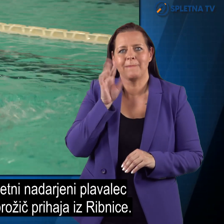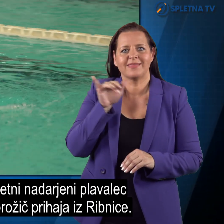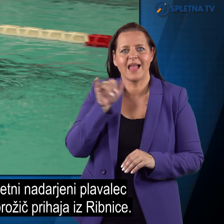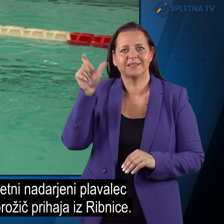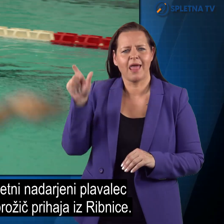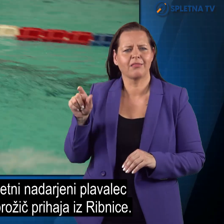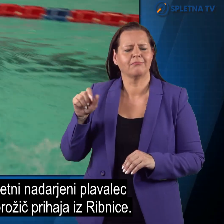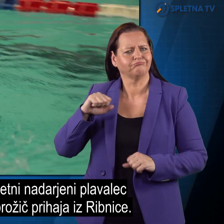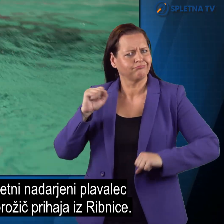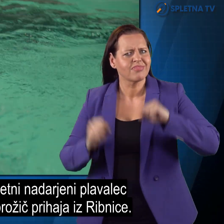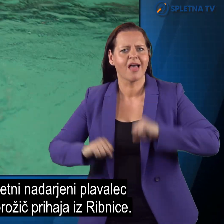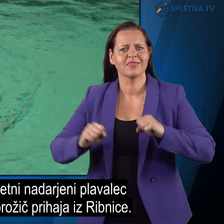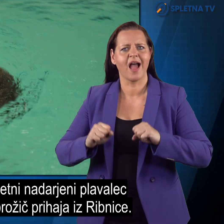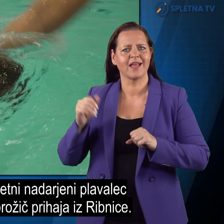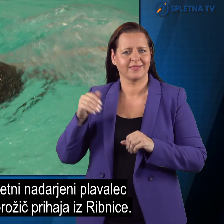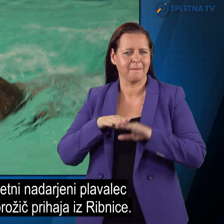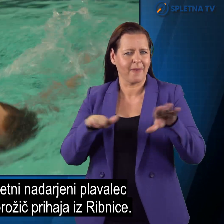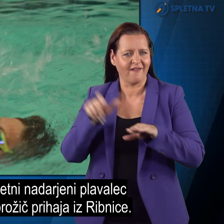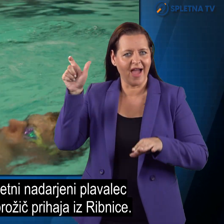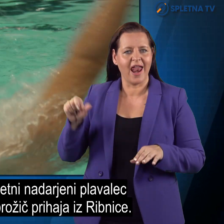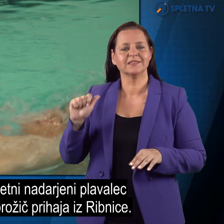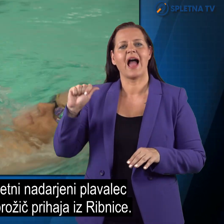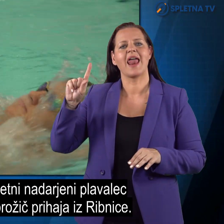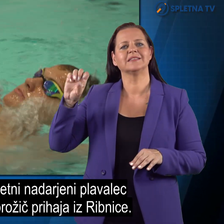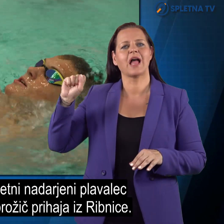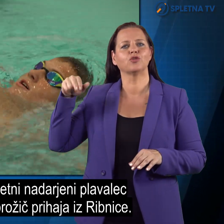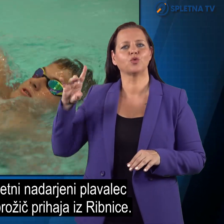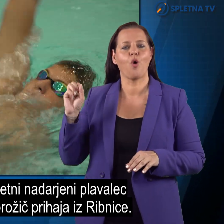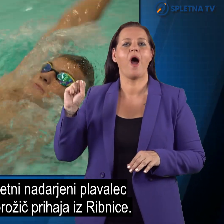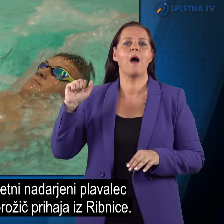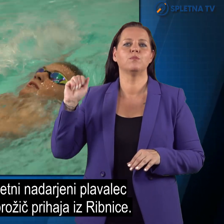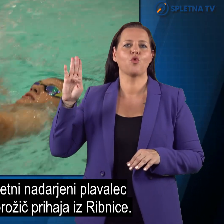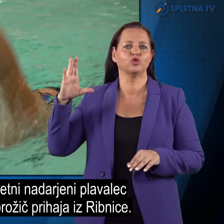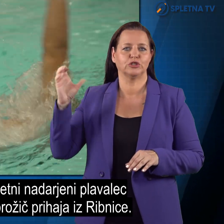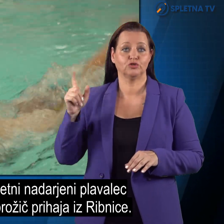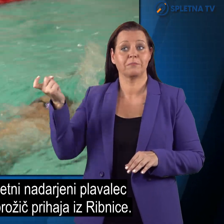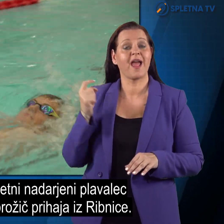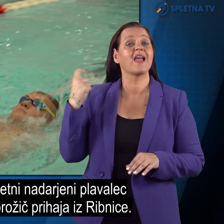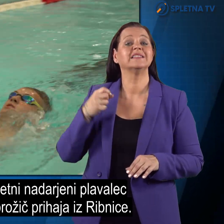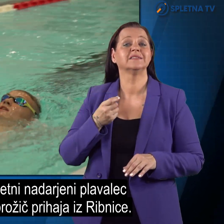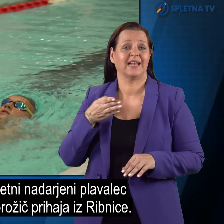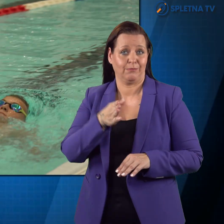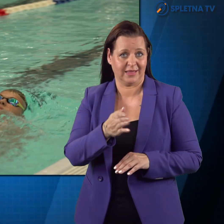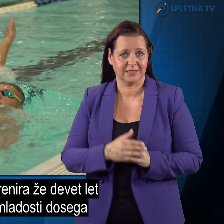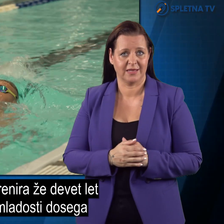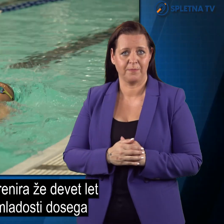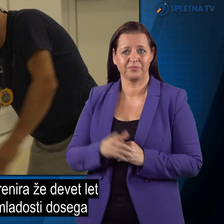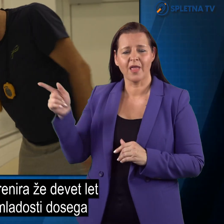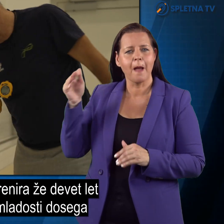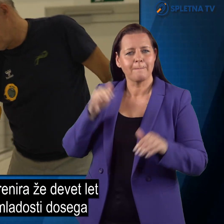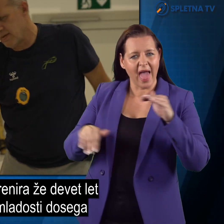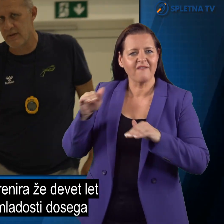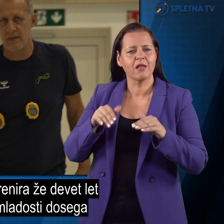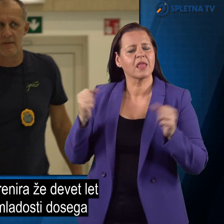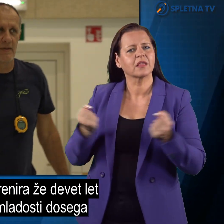Komaj 15-letni nadarjeni plavalec Alessandro Ambrožič prihaja iz Ribnice. Plavanje trenira že